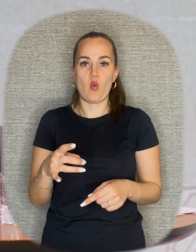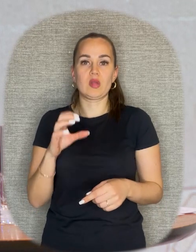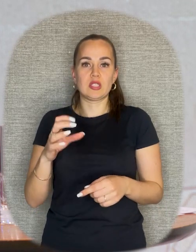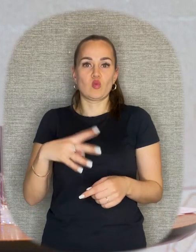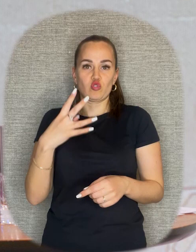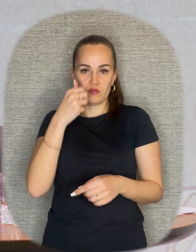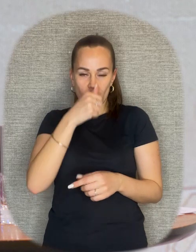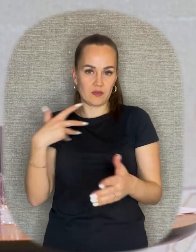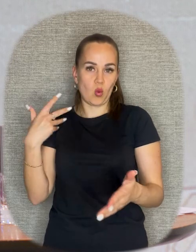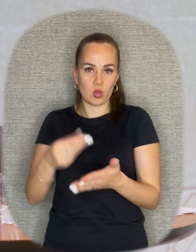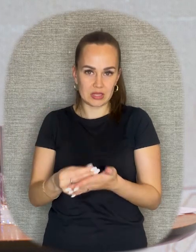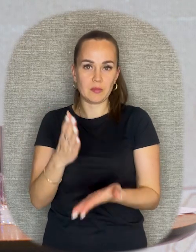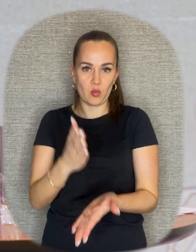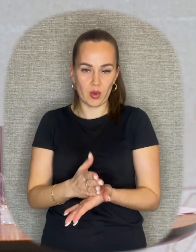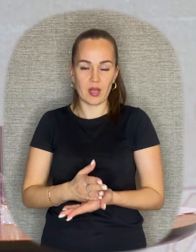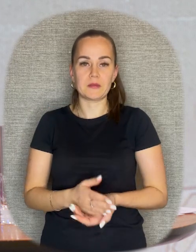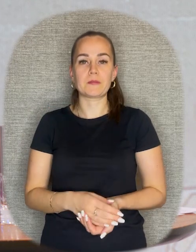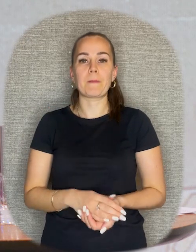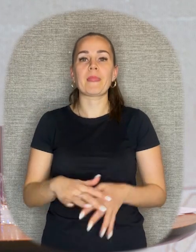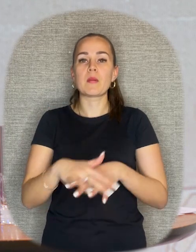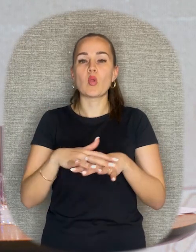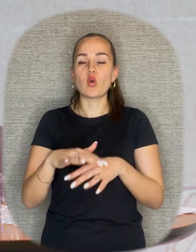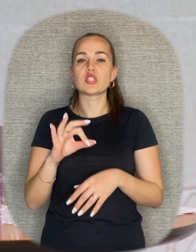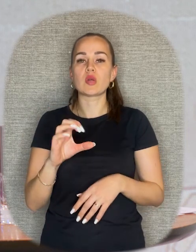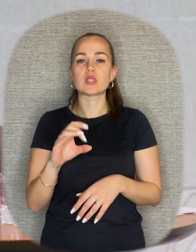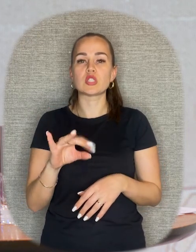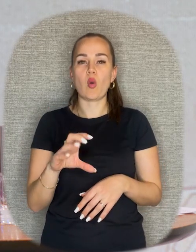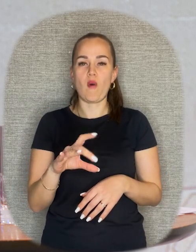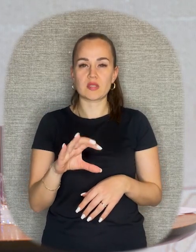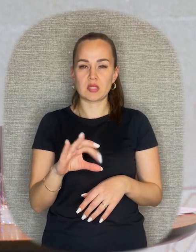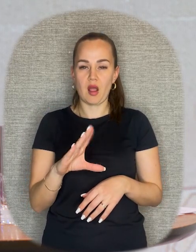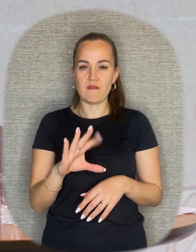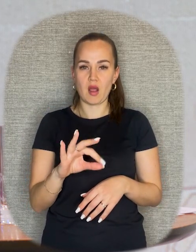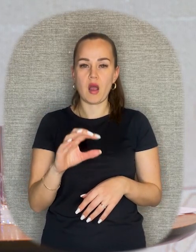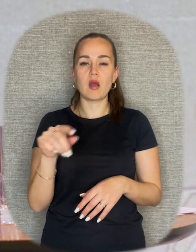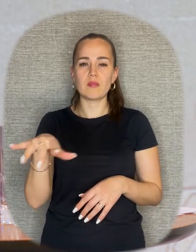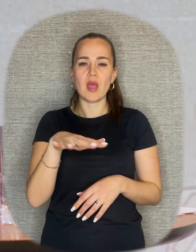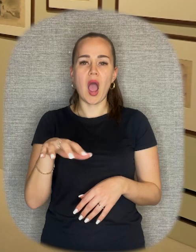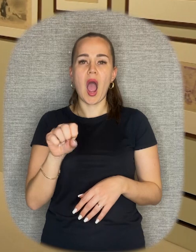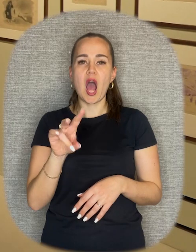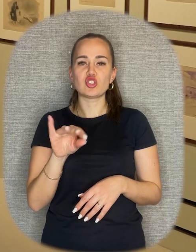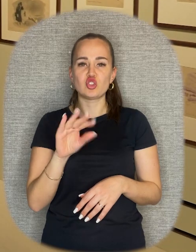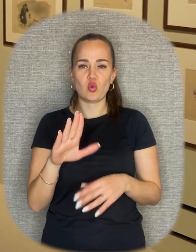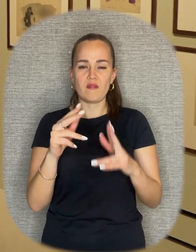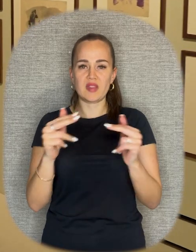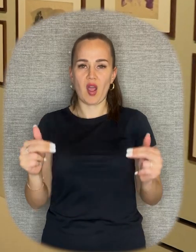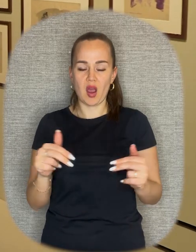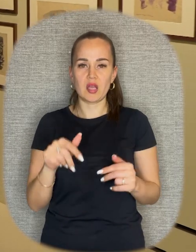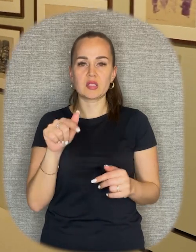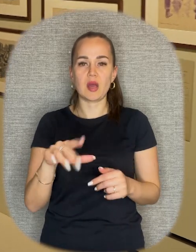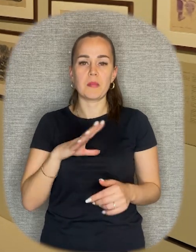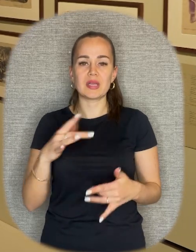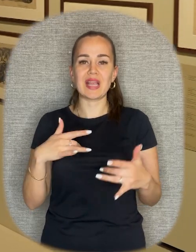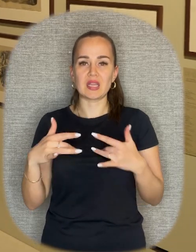сооружения новых тоже самое вопрос по реконструкции этого района стоит ещё с сорок третьего года мы уже говорили про